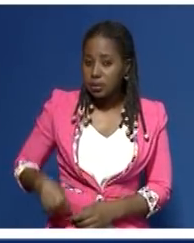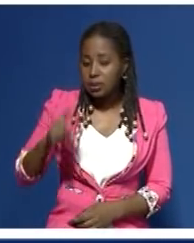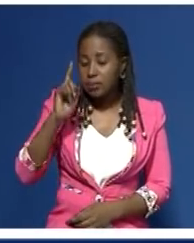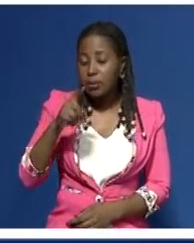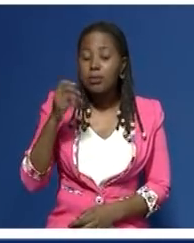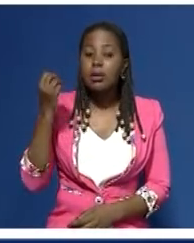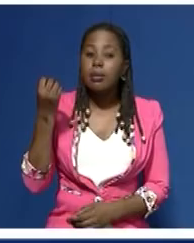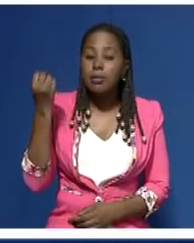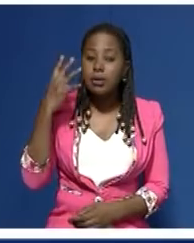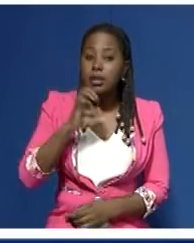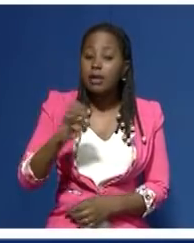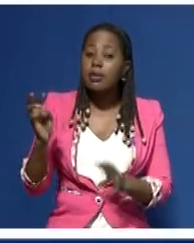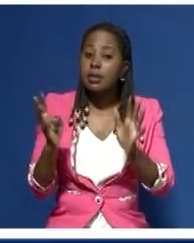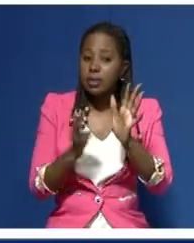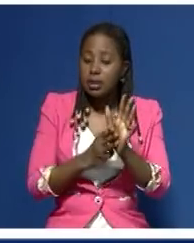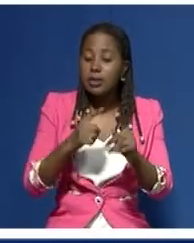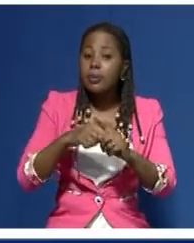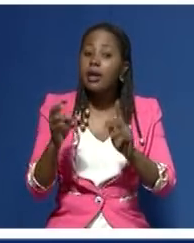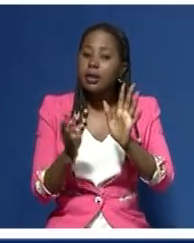kuna maambukizi